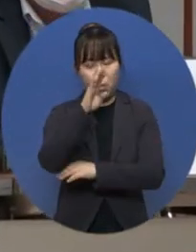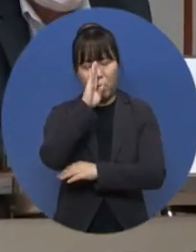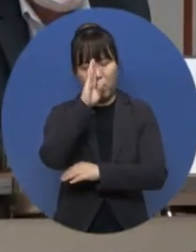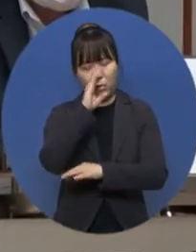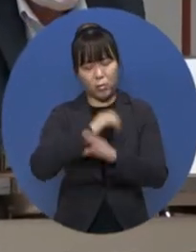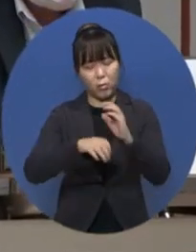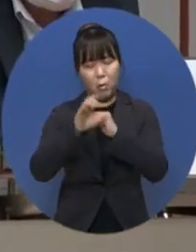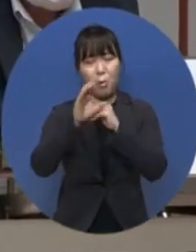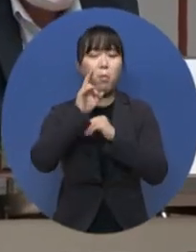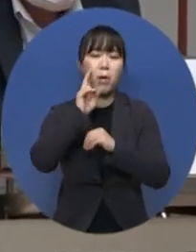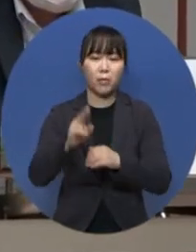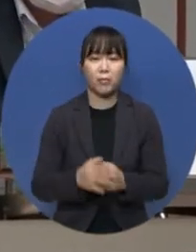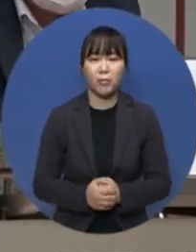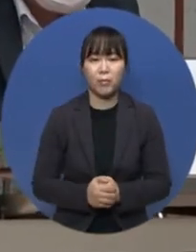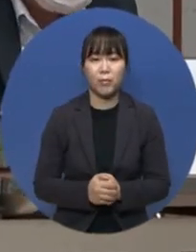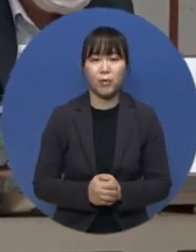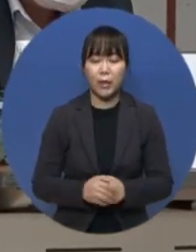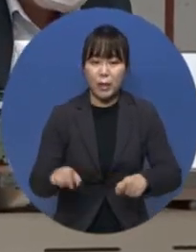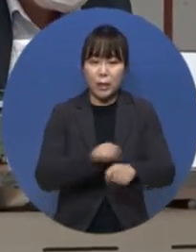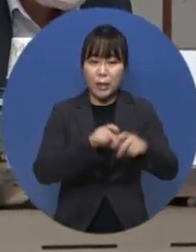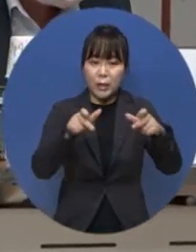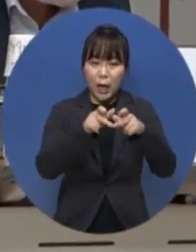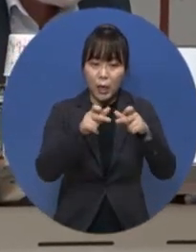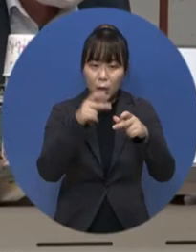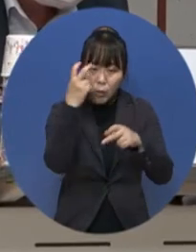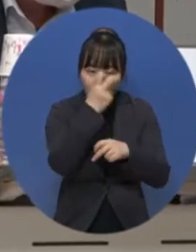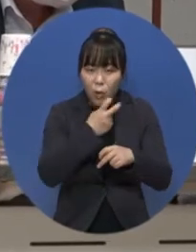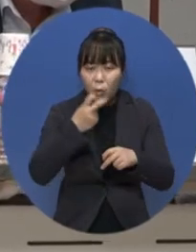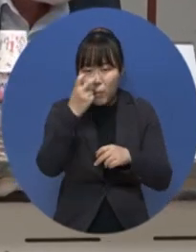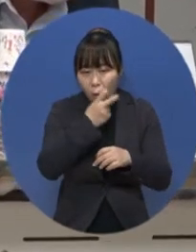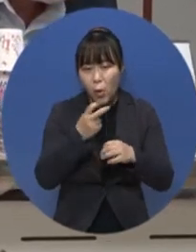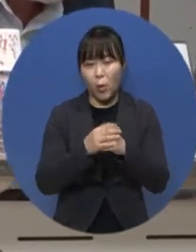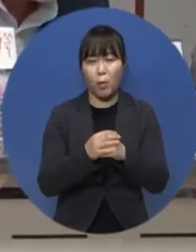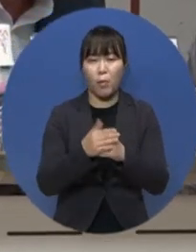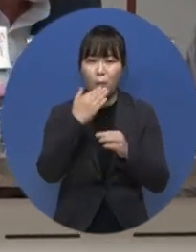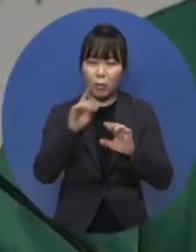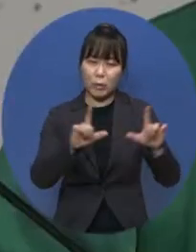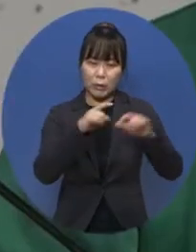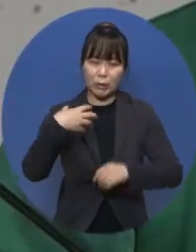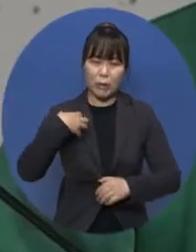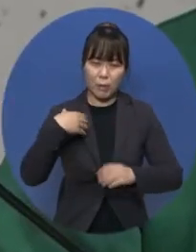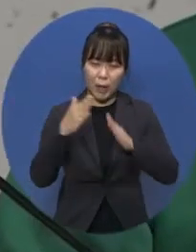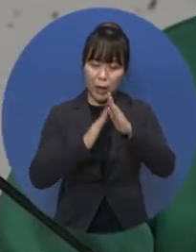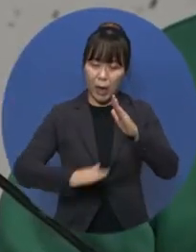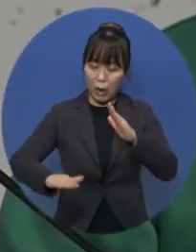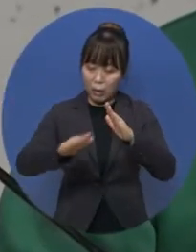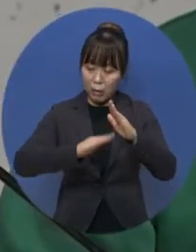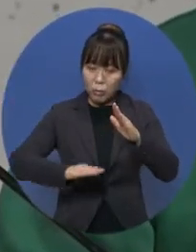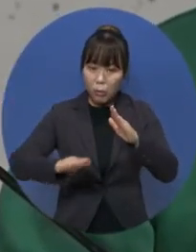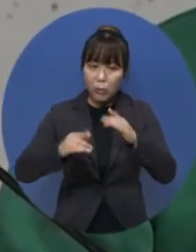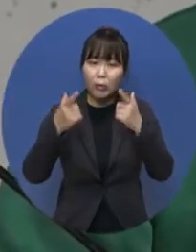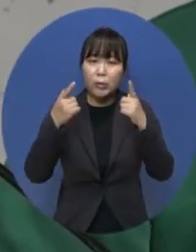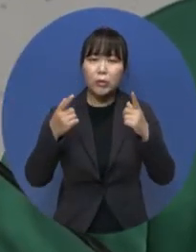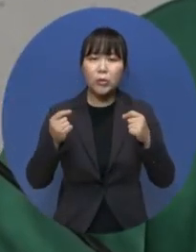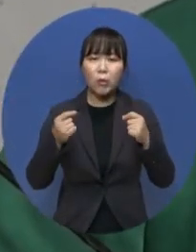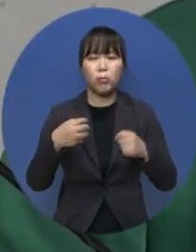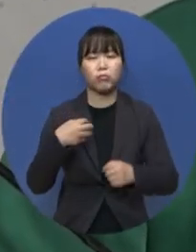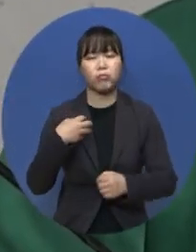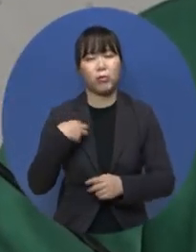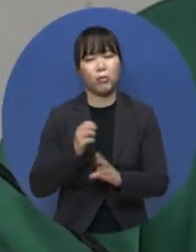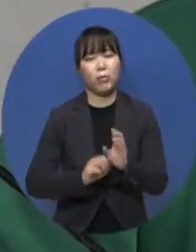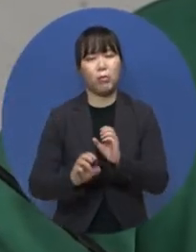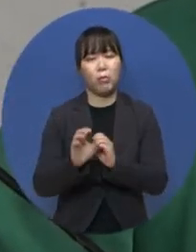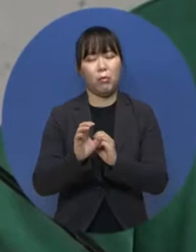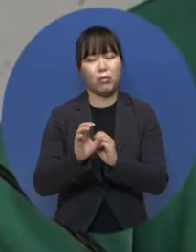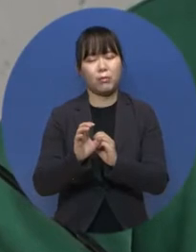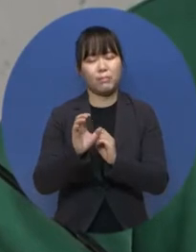제시됐습니다. 특히 장애인 돌봄과 생계의 책임이 가정으로 이관되면서 부담감에 스스로